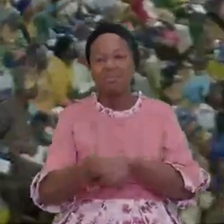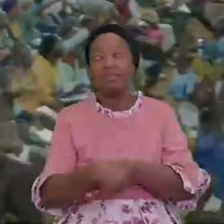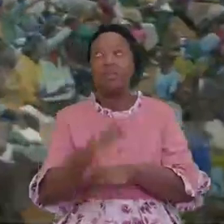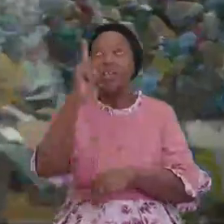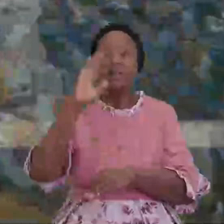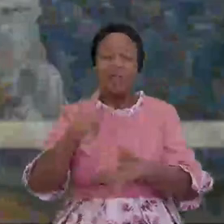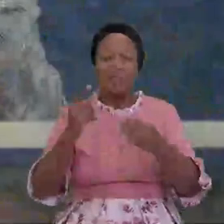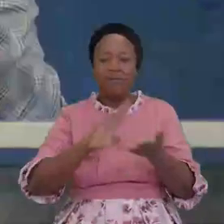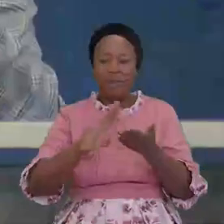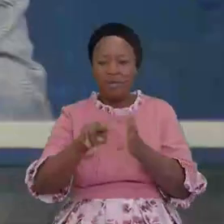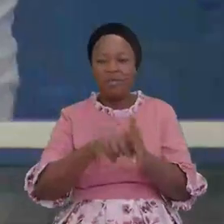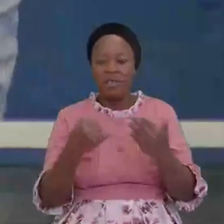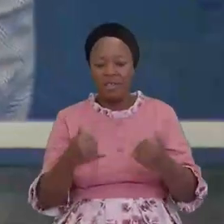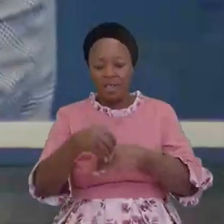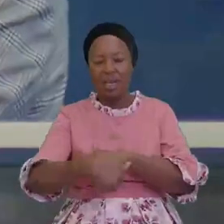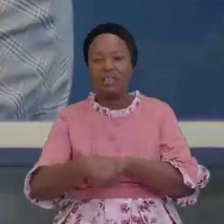Il te donnera le salut ce soir.